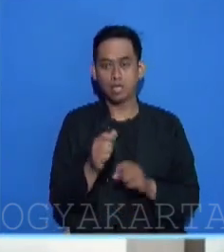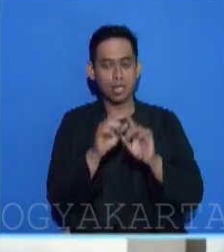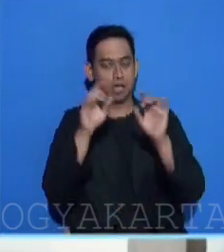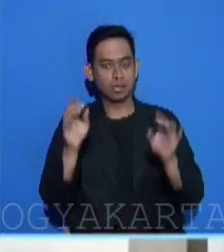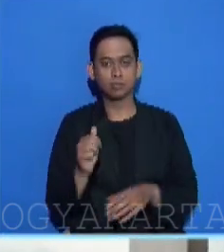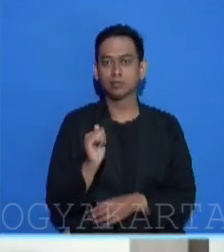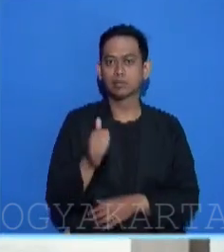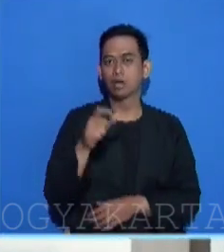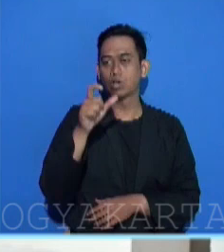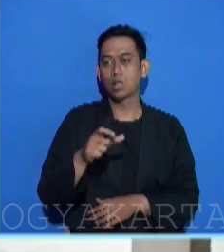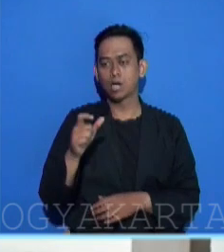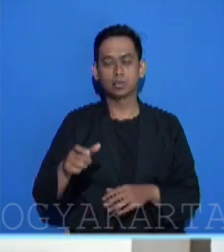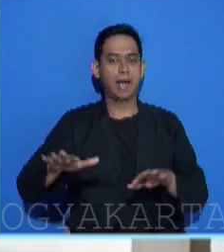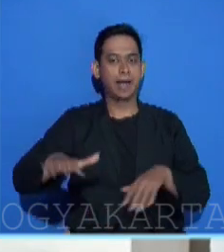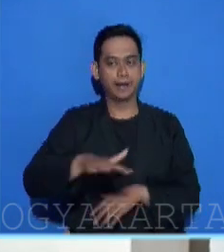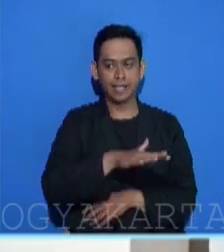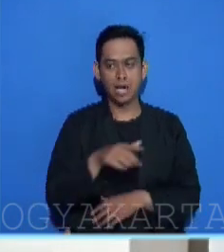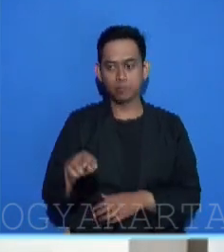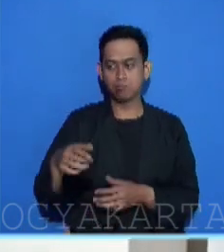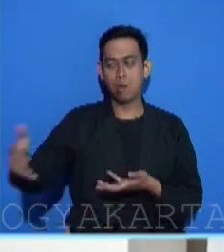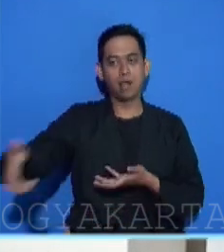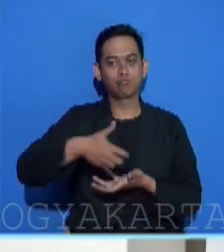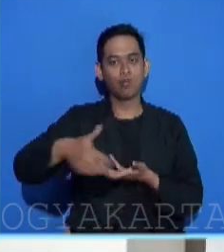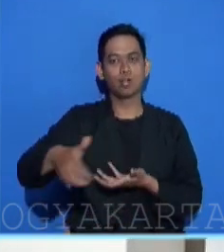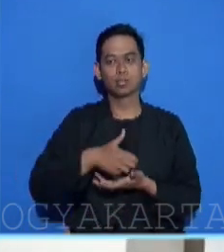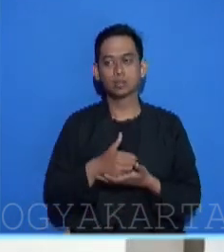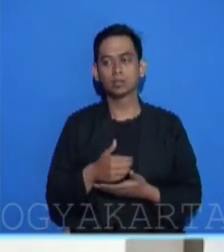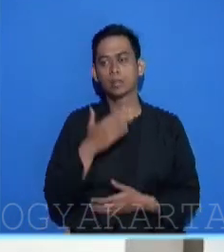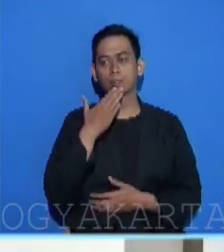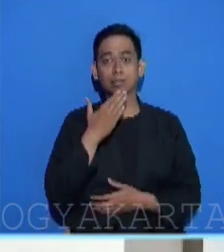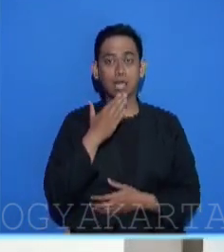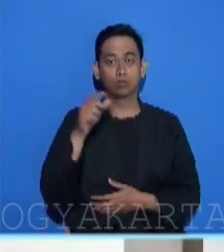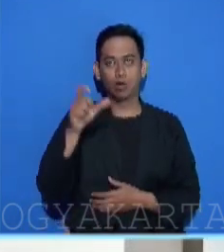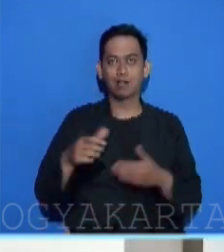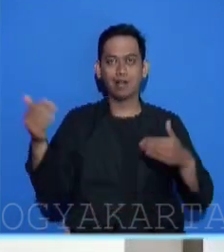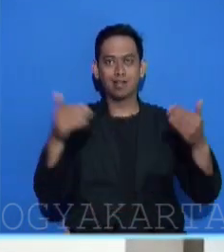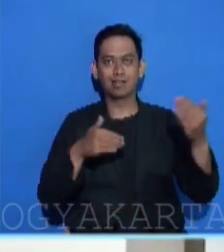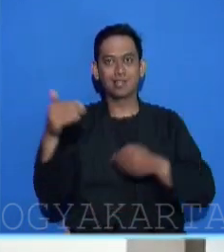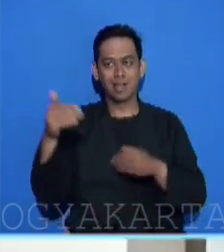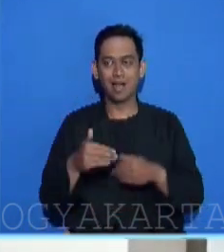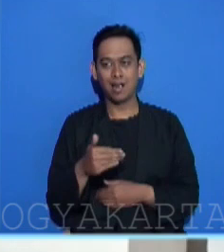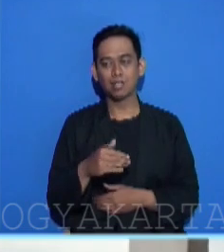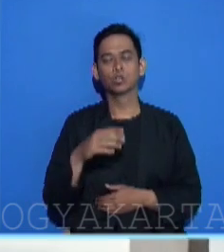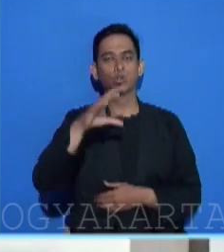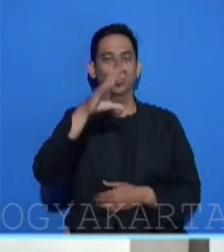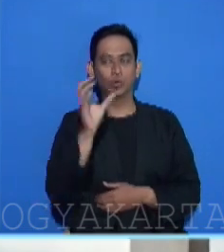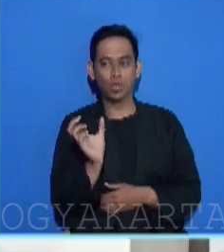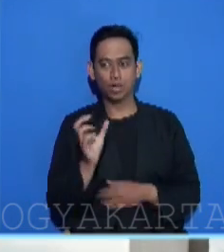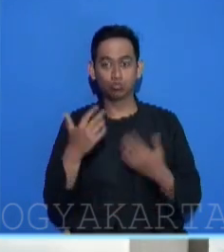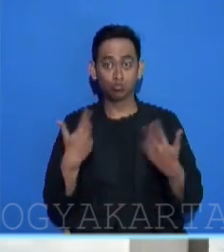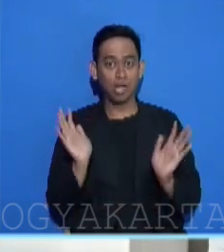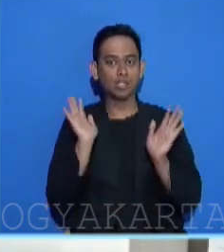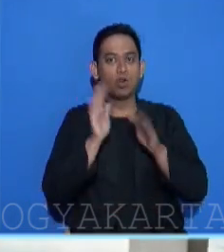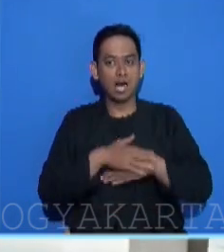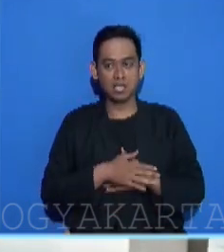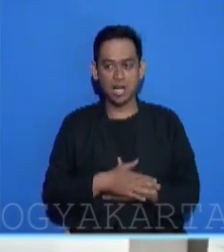air itu yang ngambil kalau pagi itu banyak sore saya habis surabi nah Sorry itu